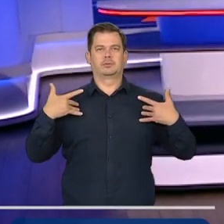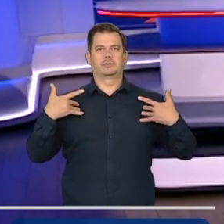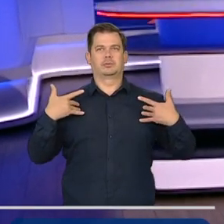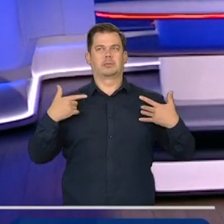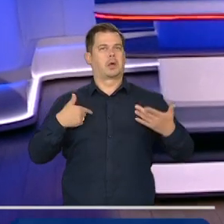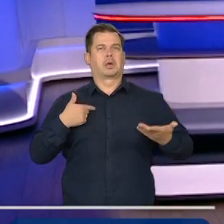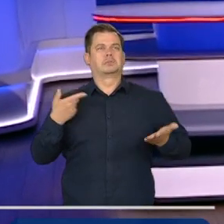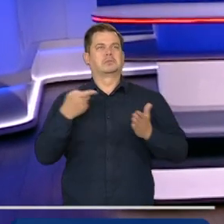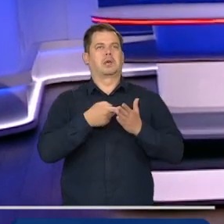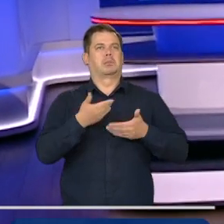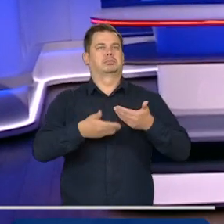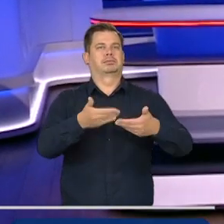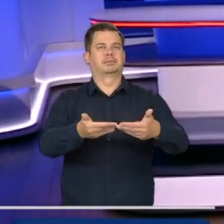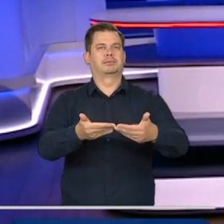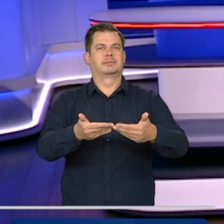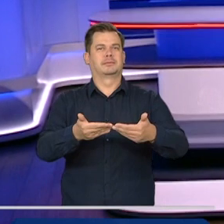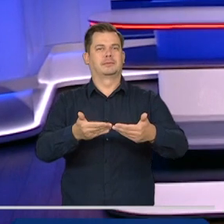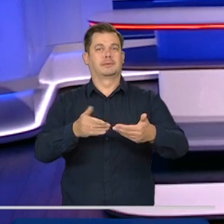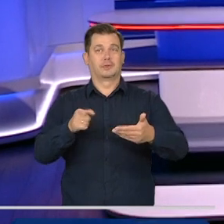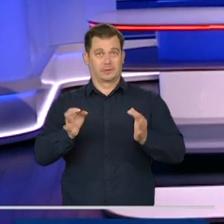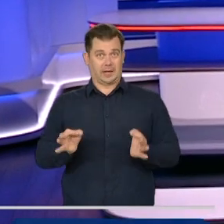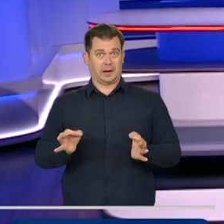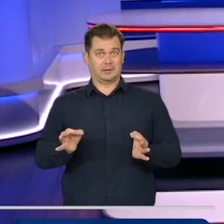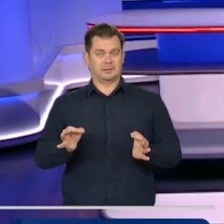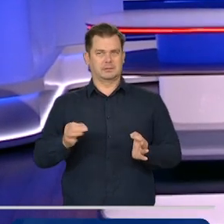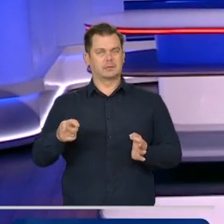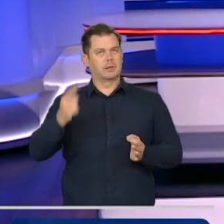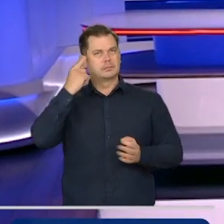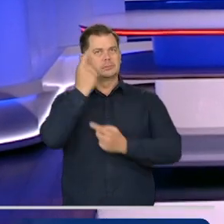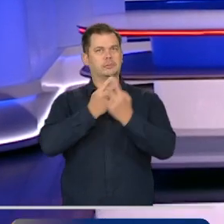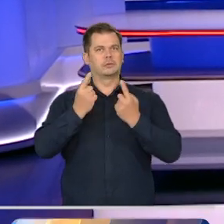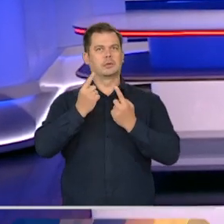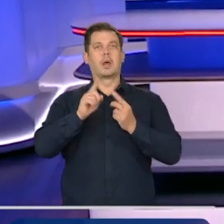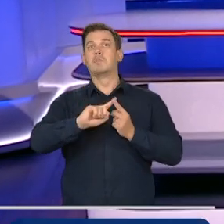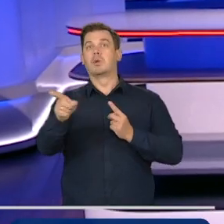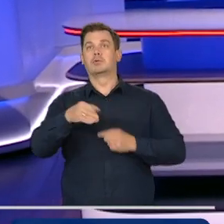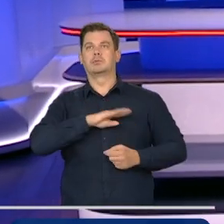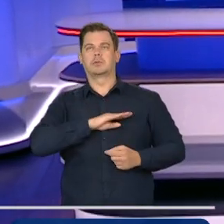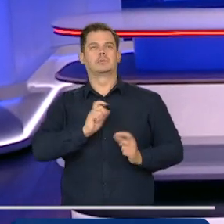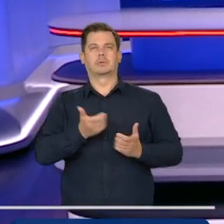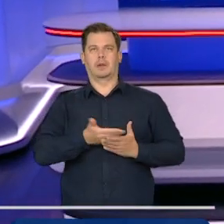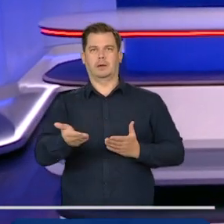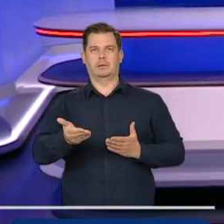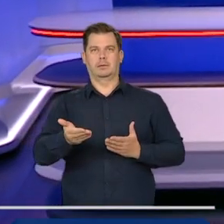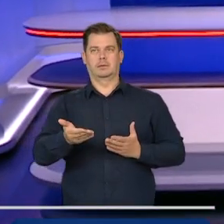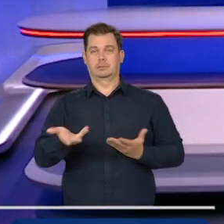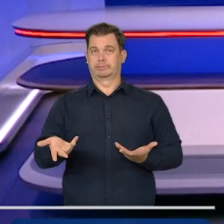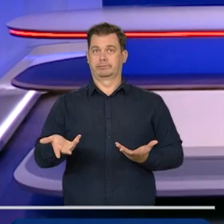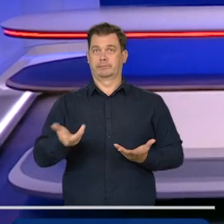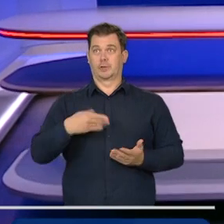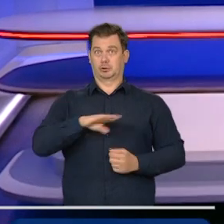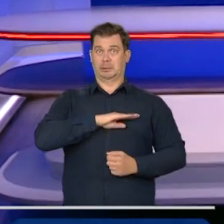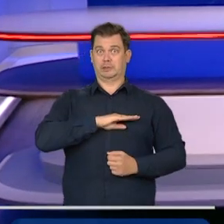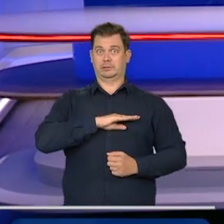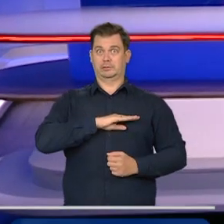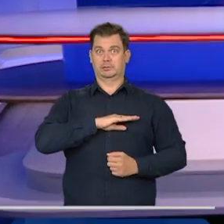ja zmierzam? Przecież to teraz zadajemy sobie pytanie, a co jest po śmierci? Czy godzę się na to, żeby śmierć,